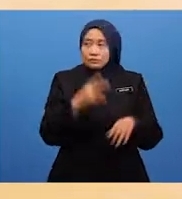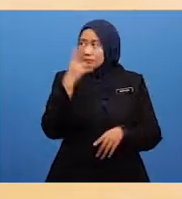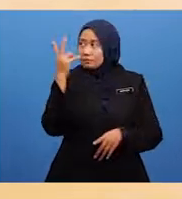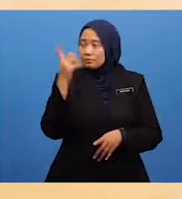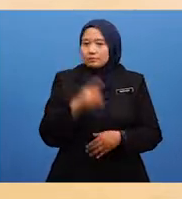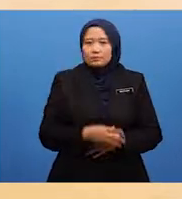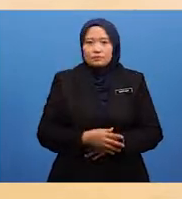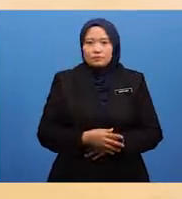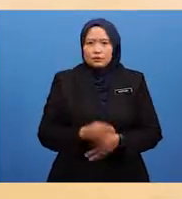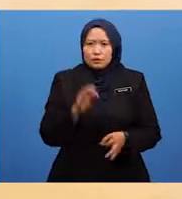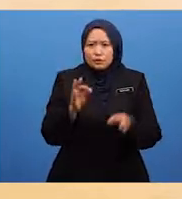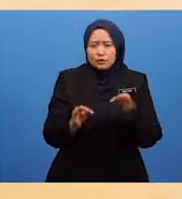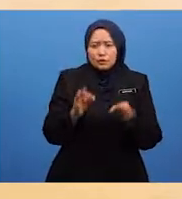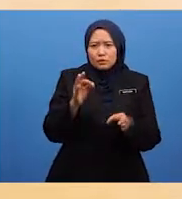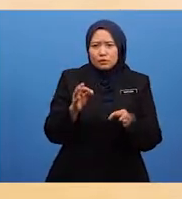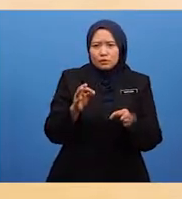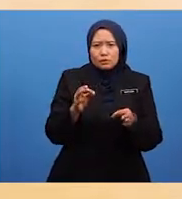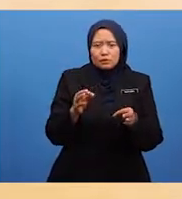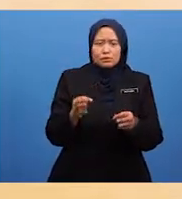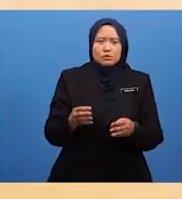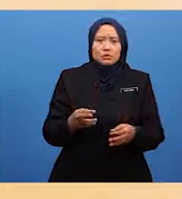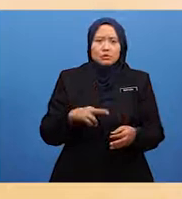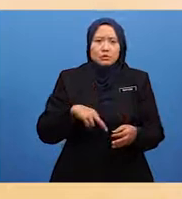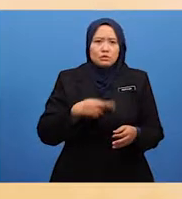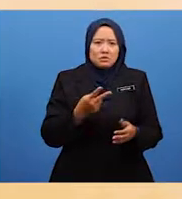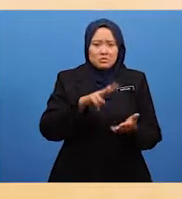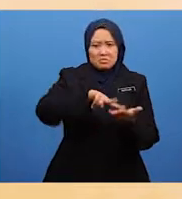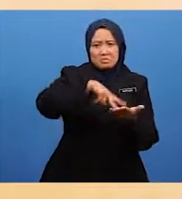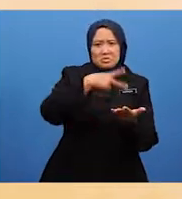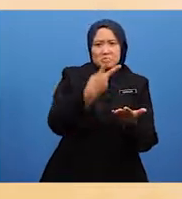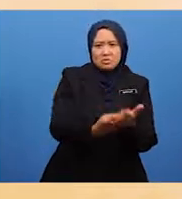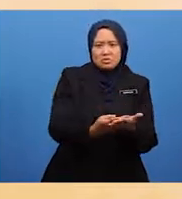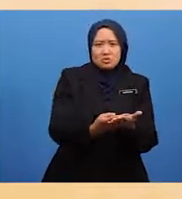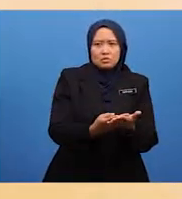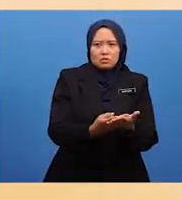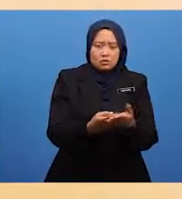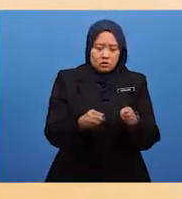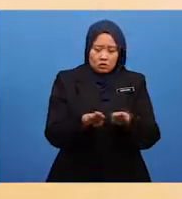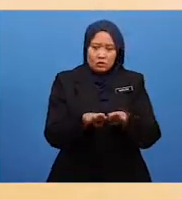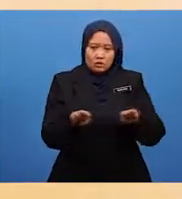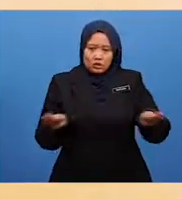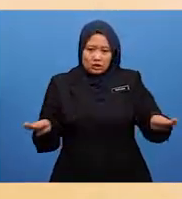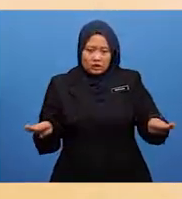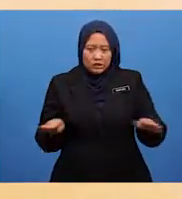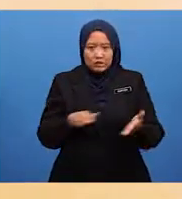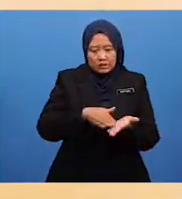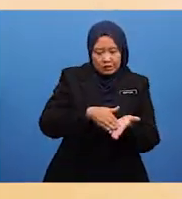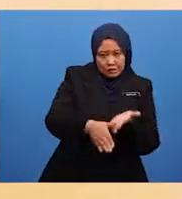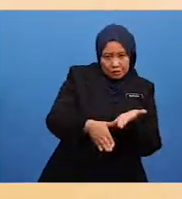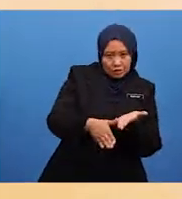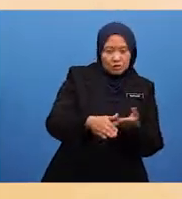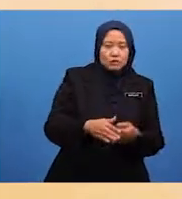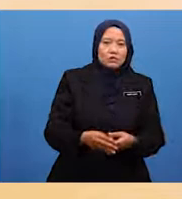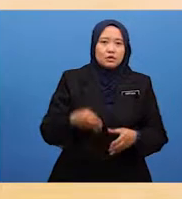Jika kamu terjatuh disebabkan keadaan lantai yang licin semasa di dalam